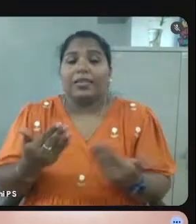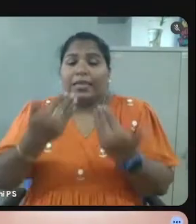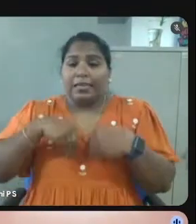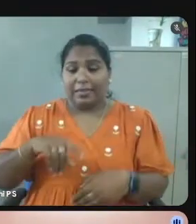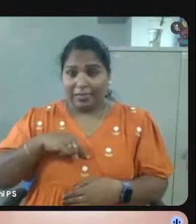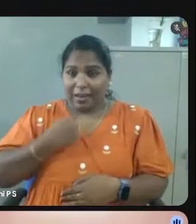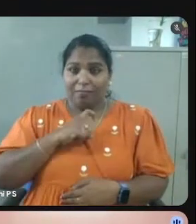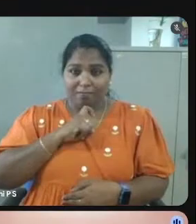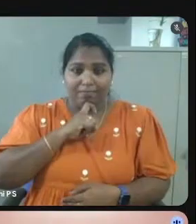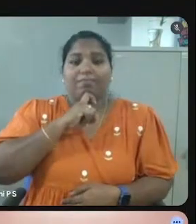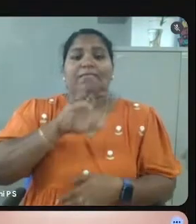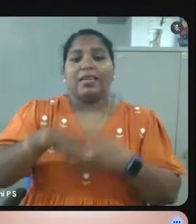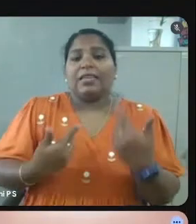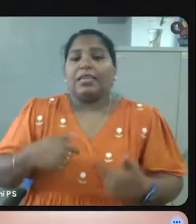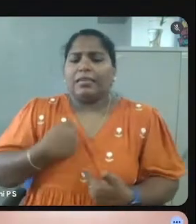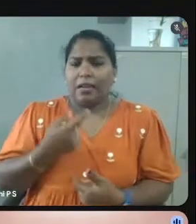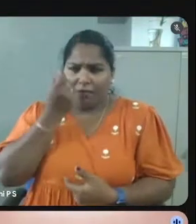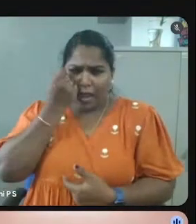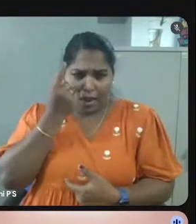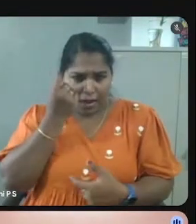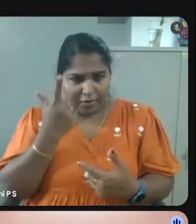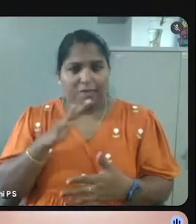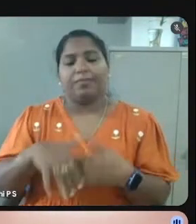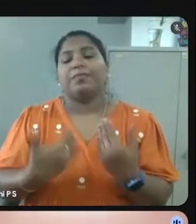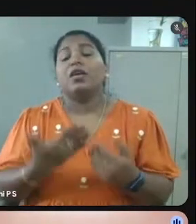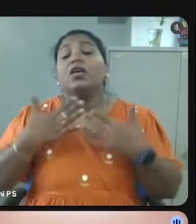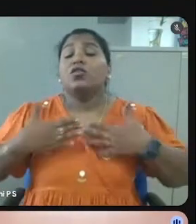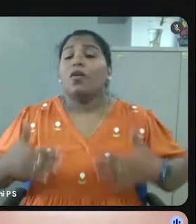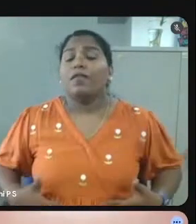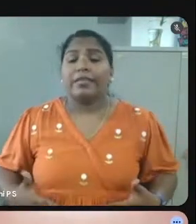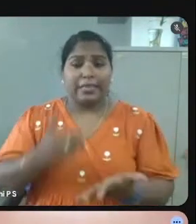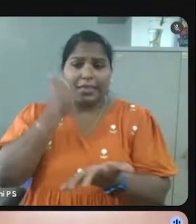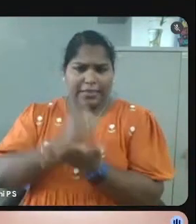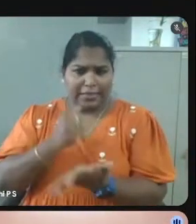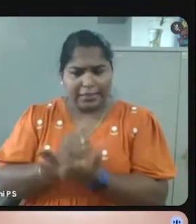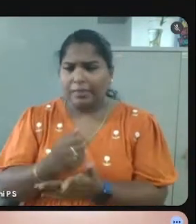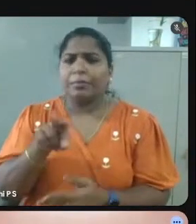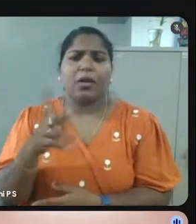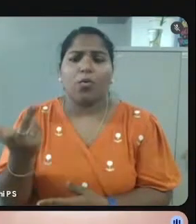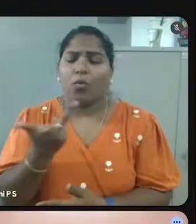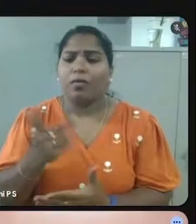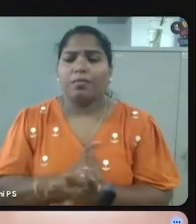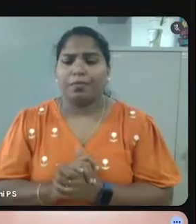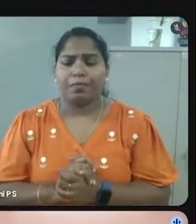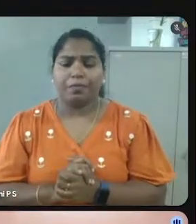self-esteem, self-actualization. Physical needs എന്തൊക്കെയോ പറയുന്നത് അതിൽ